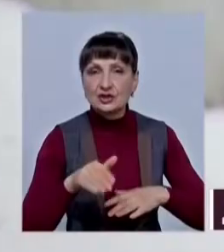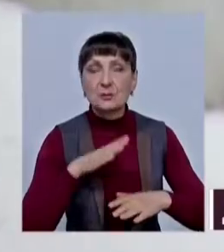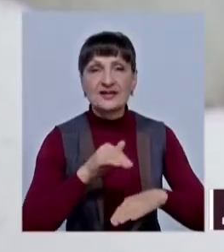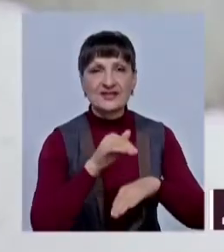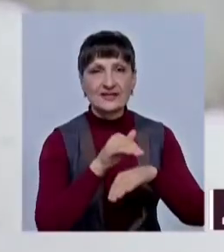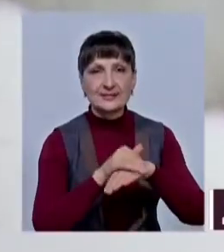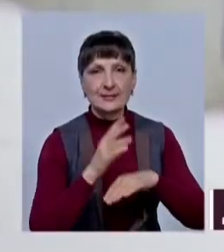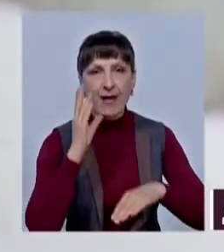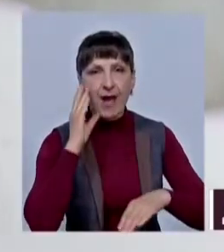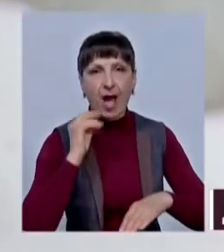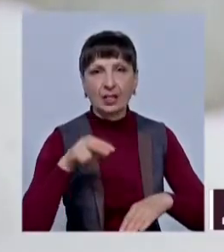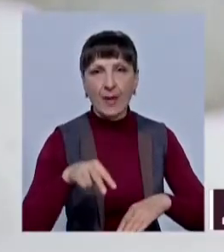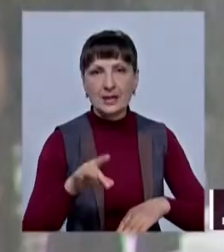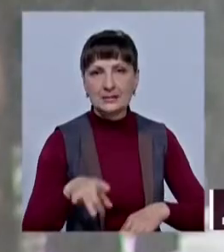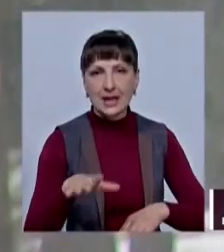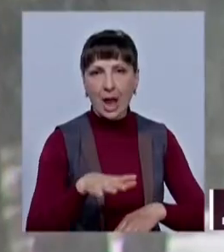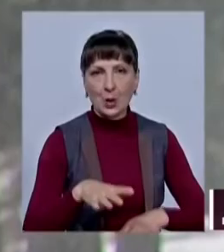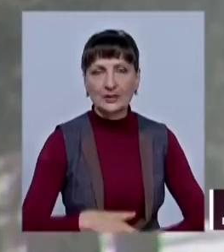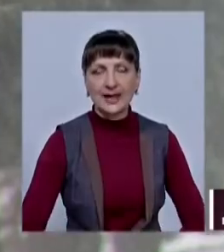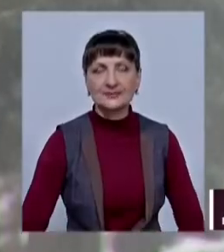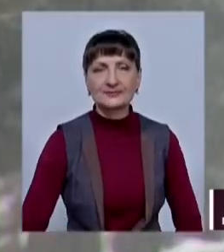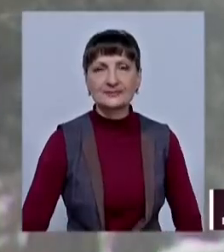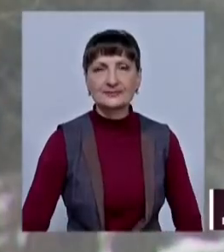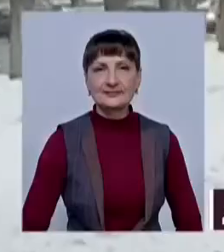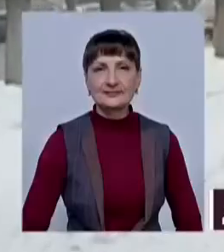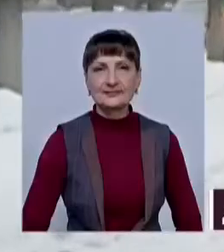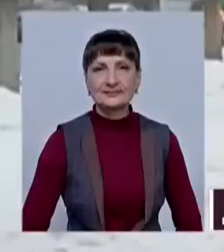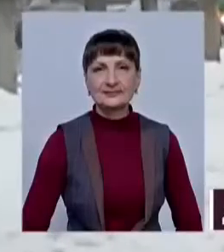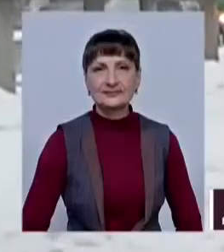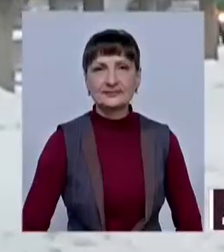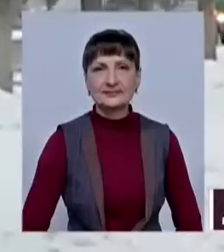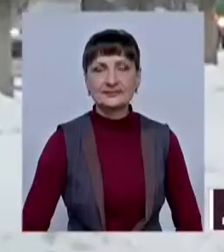зафиксирована в Алмалинском районе. Рамина Мирзалимова, Мирами Сабеков, телеканал Алматы.